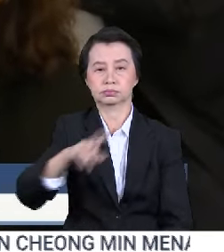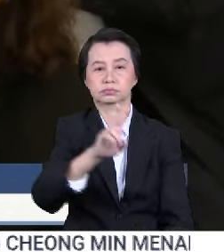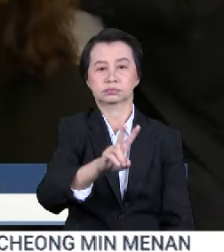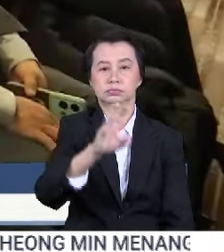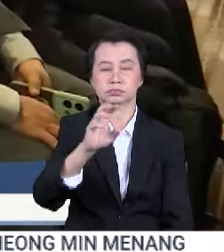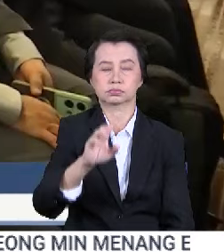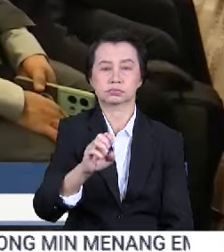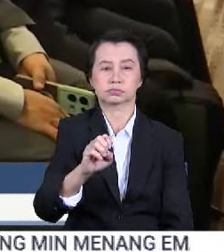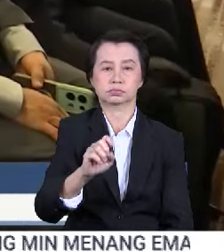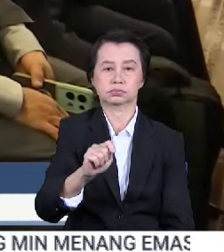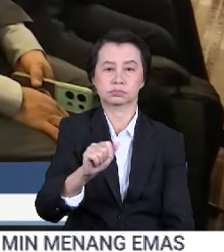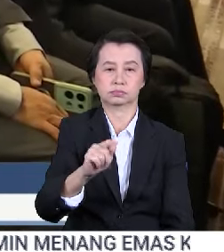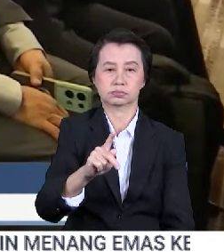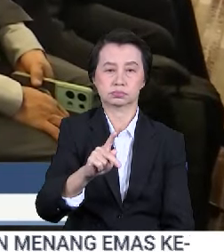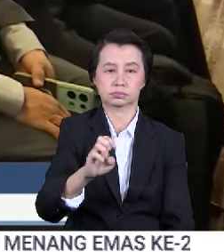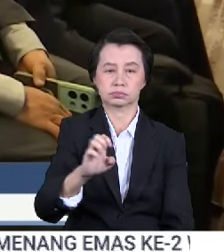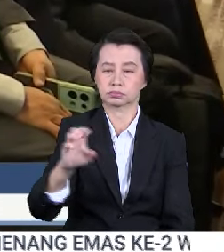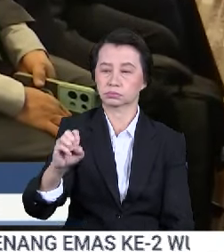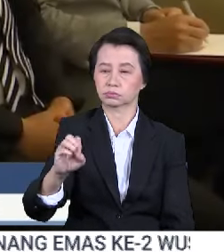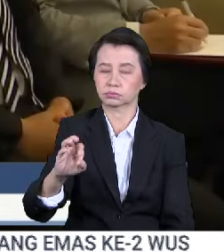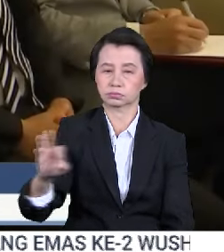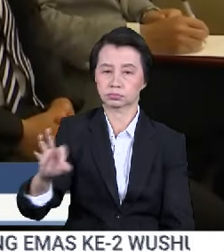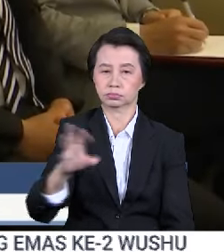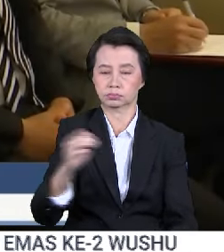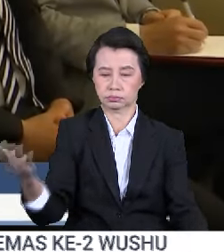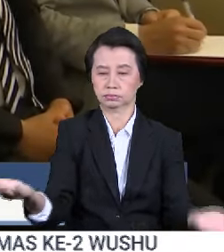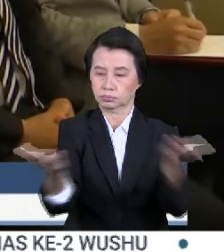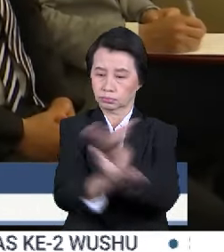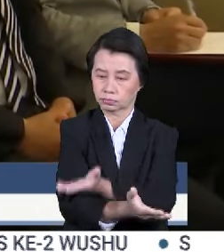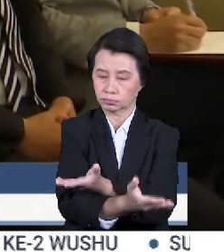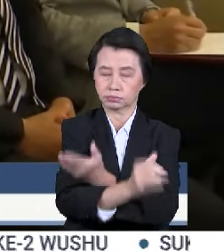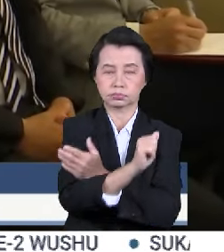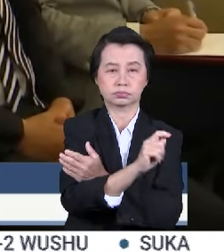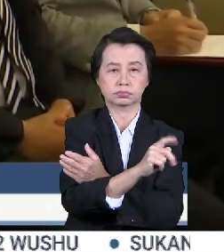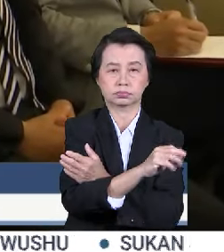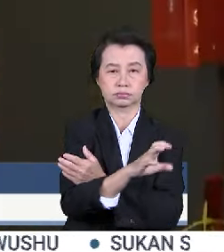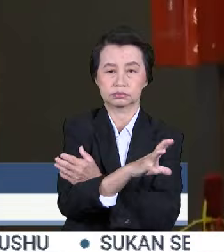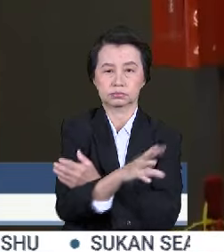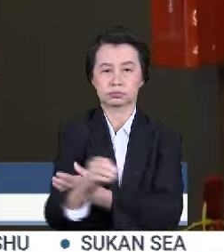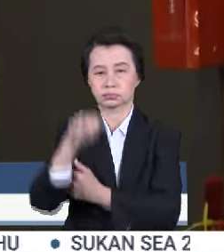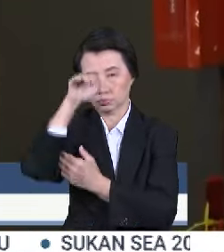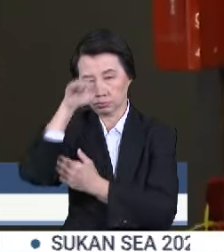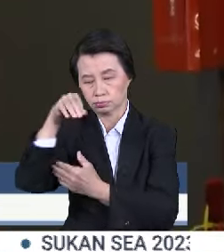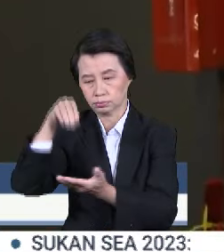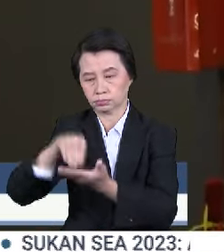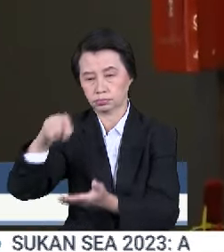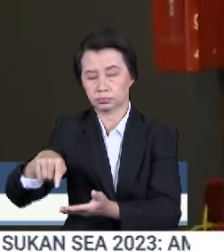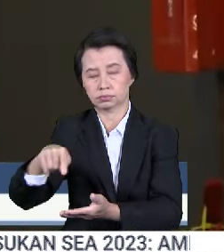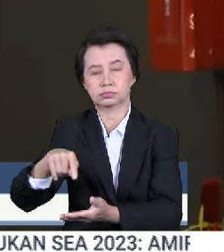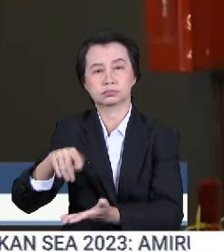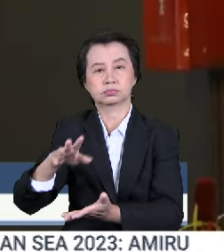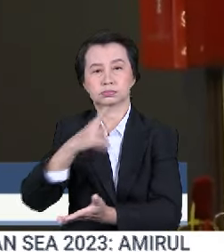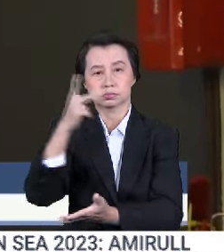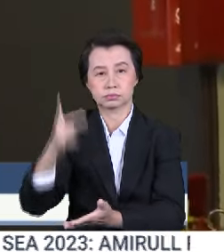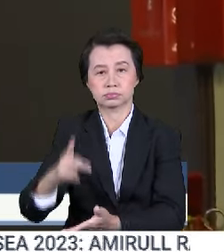Kick Off selain menyaksikan pertu Karan London pemahaman antara SFC dan sanway university di kucing sonway